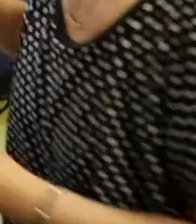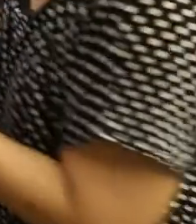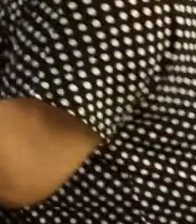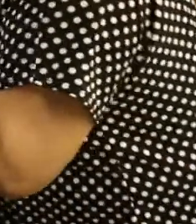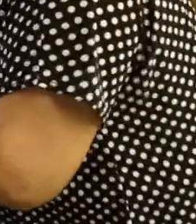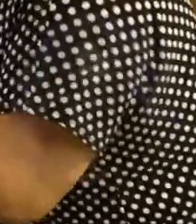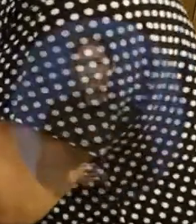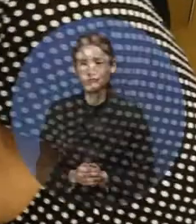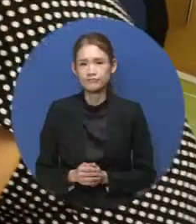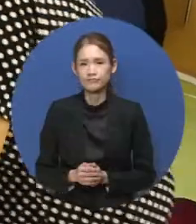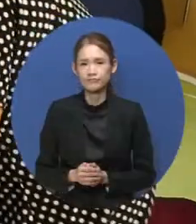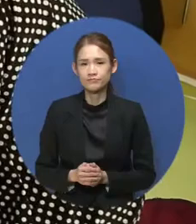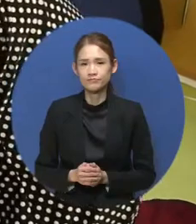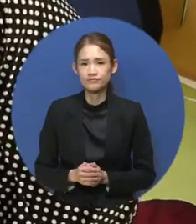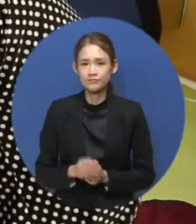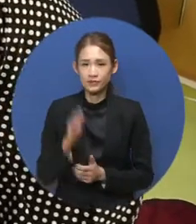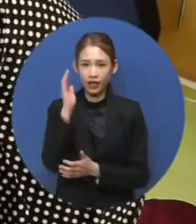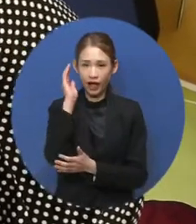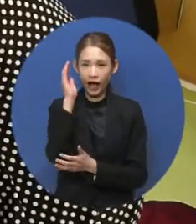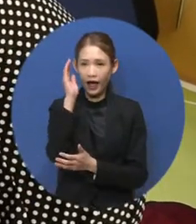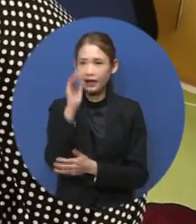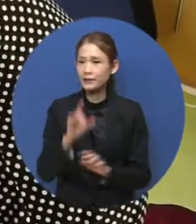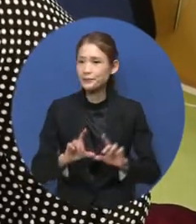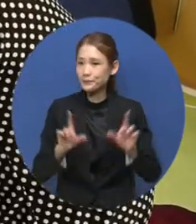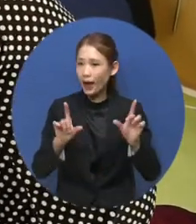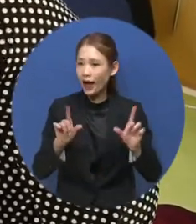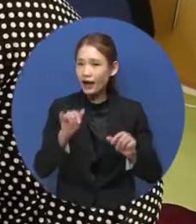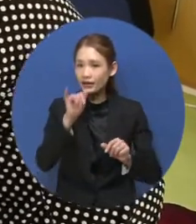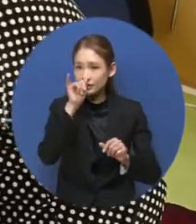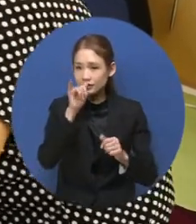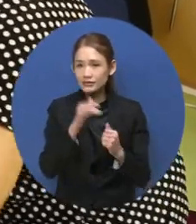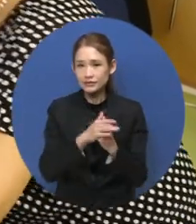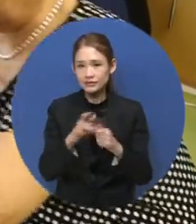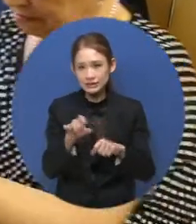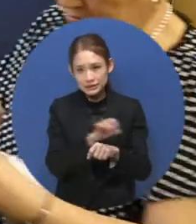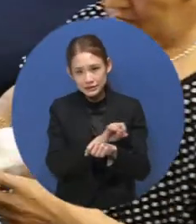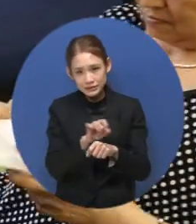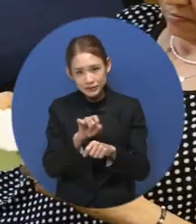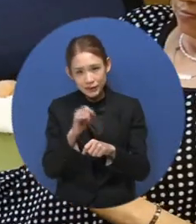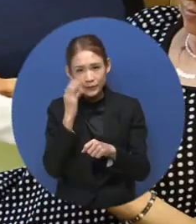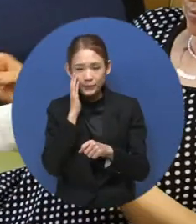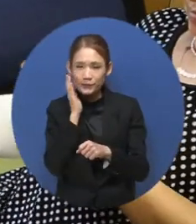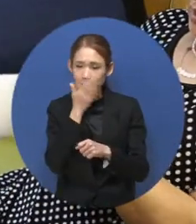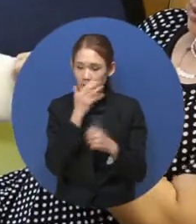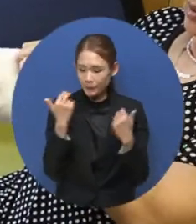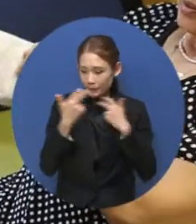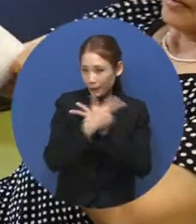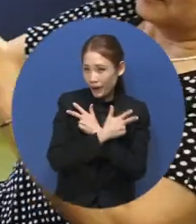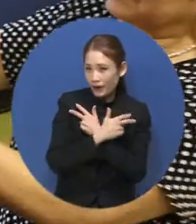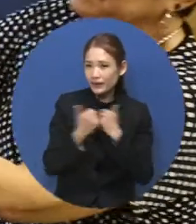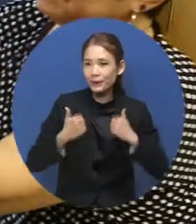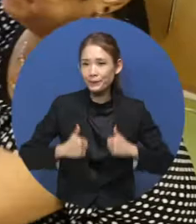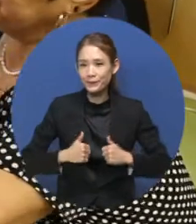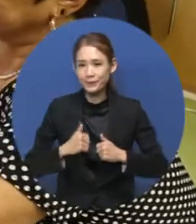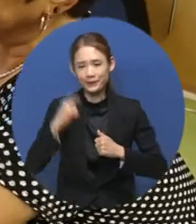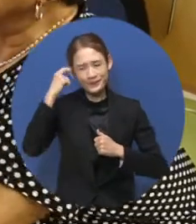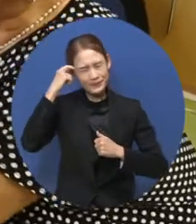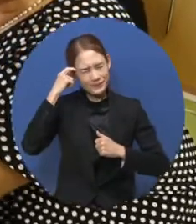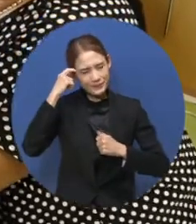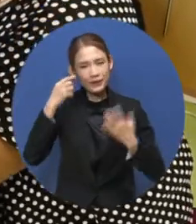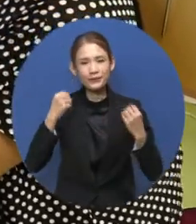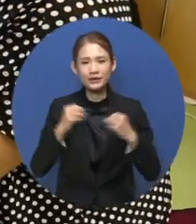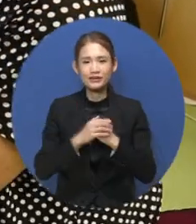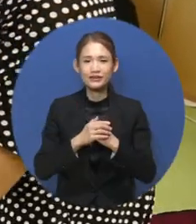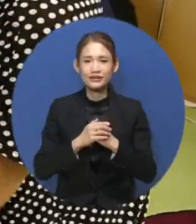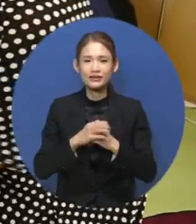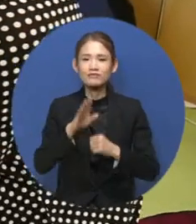이렇게 강의가 있거나 이렇게 하신 날은 이렇게 패션에도 특별히 신경을 좀 많이 쓰시나 봐요. 그렇죠. 아무래도 이게